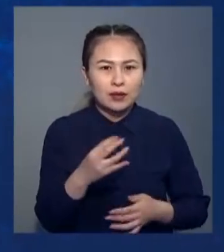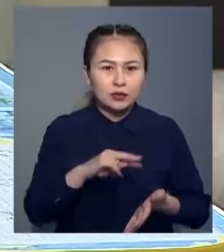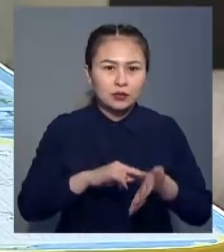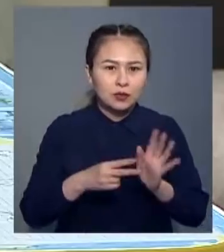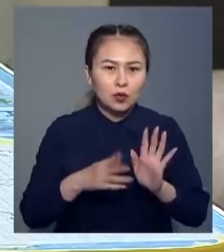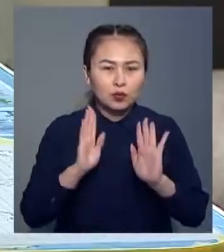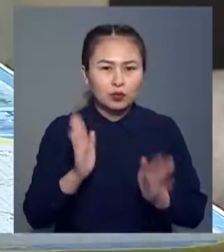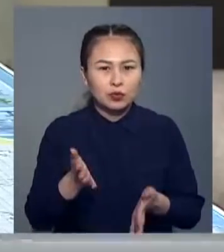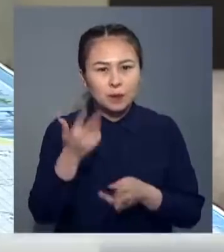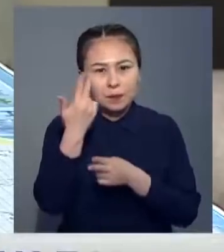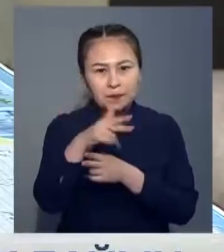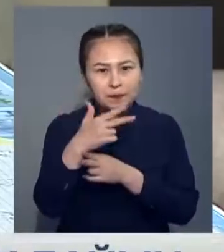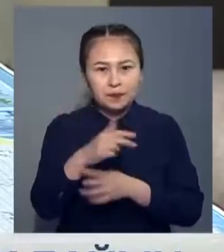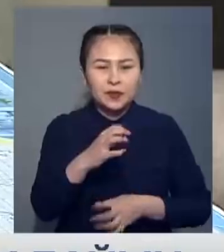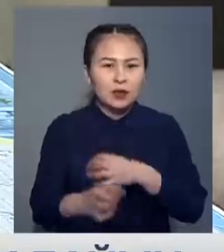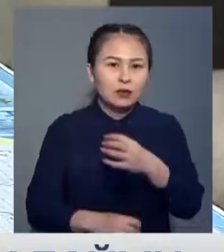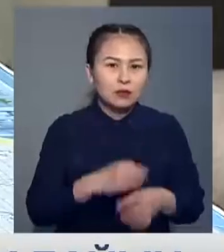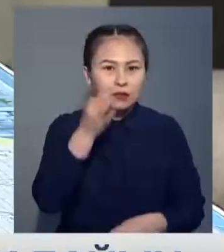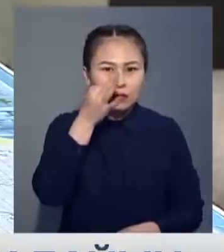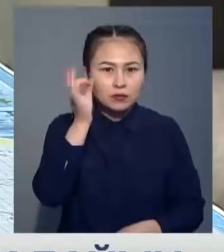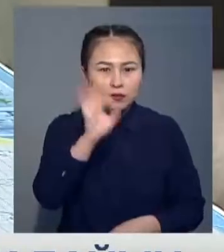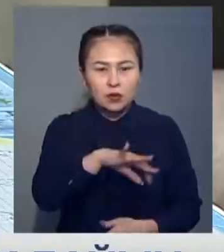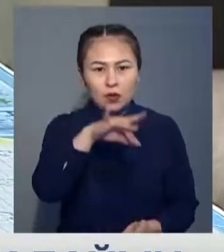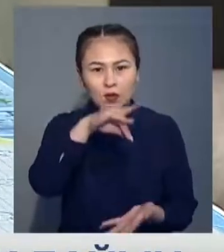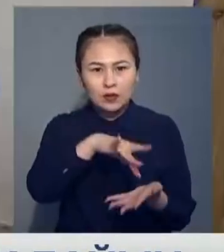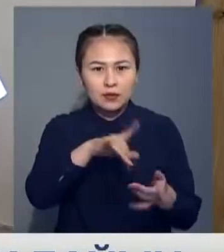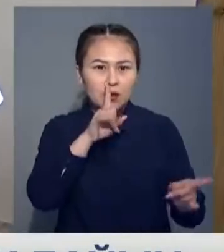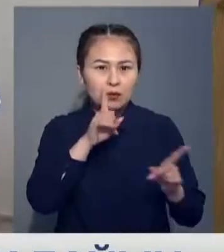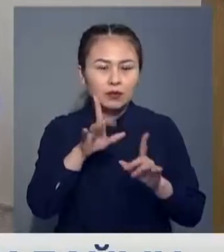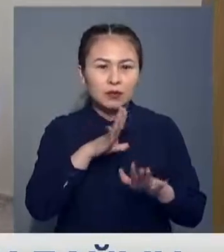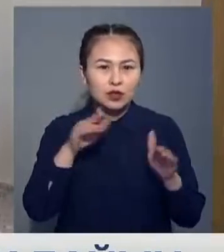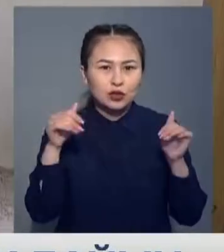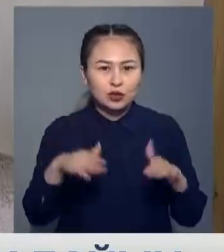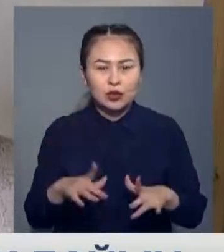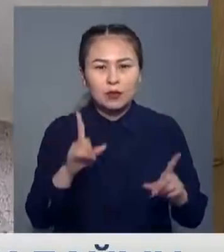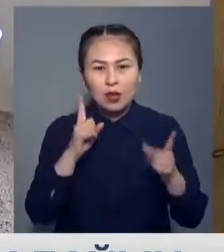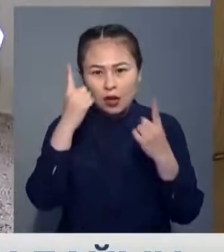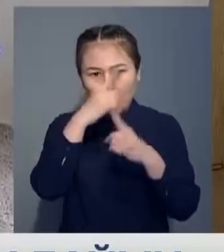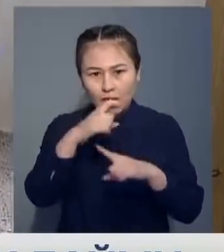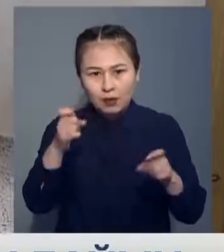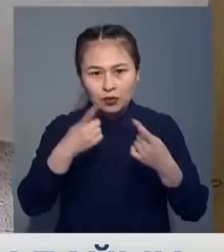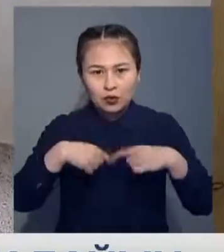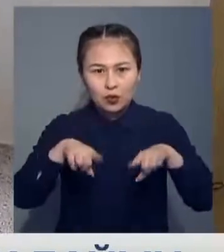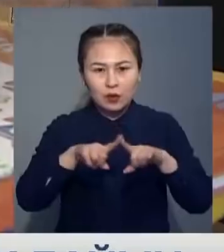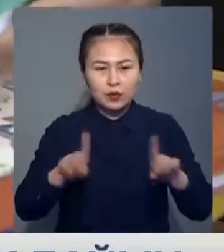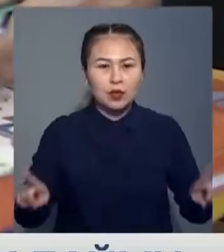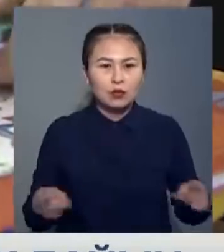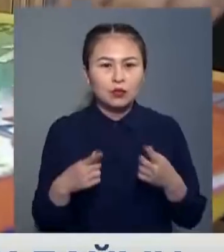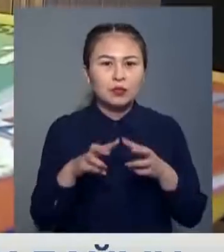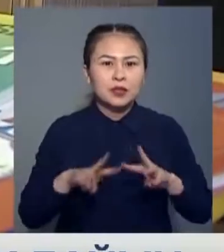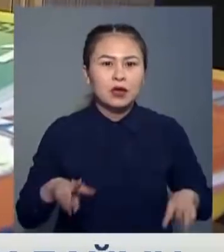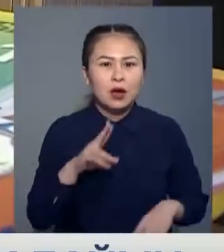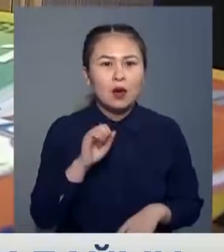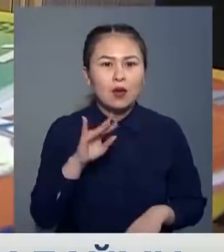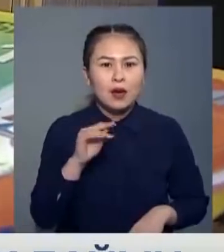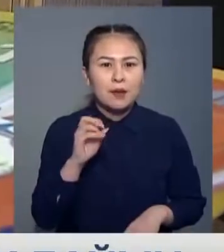жоба түсіріледі. Осы мақсатта әлемдік тәжірибе зерделеніп, ортақ концепция қабылданды. Бұл туралы брифингте ақпарат және қоғамдық даму